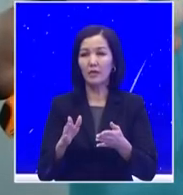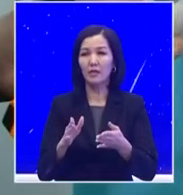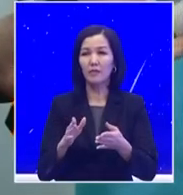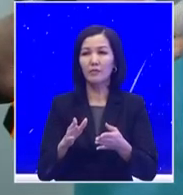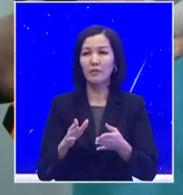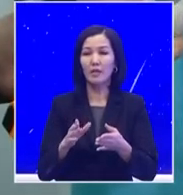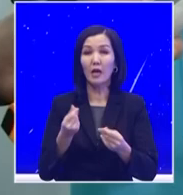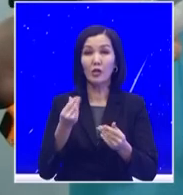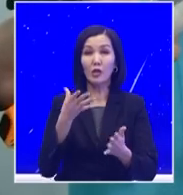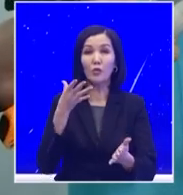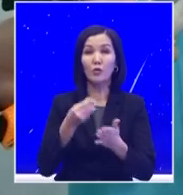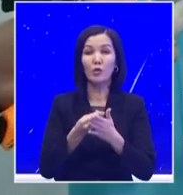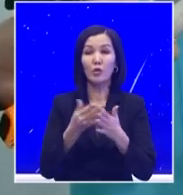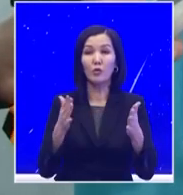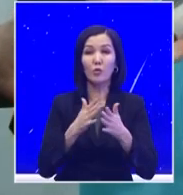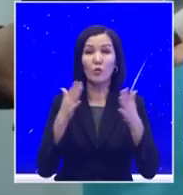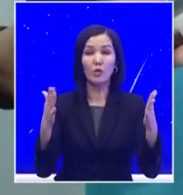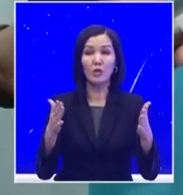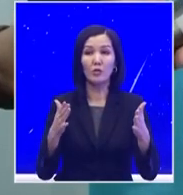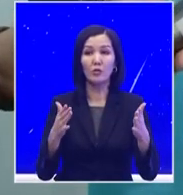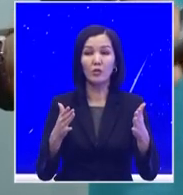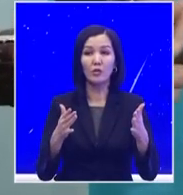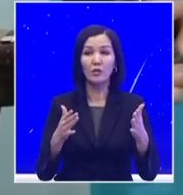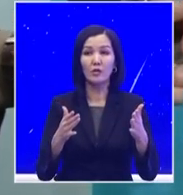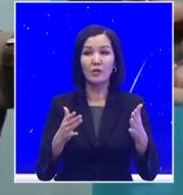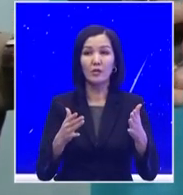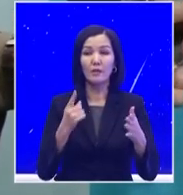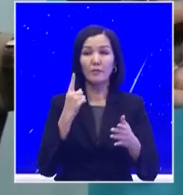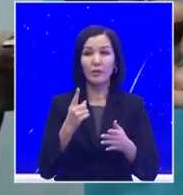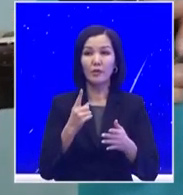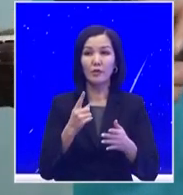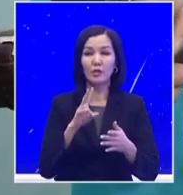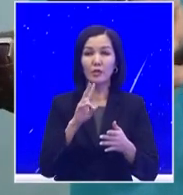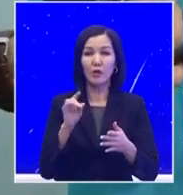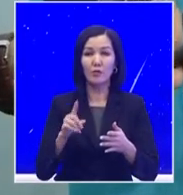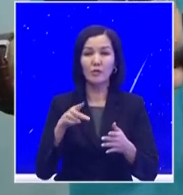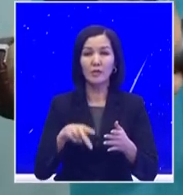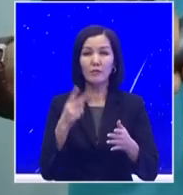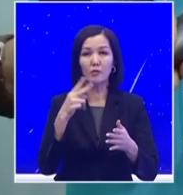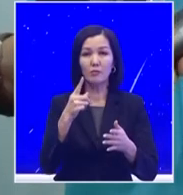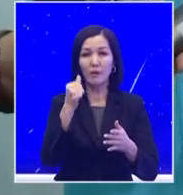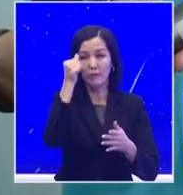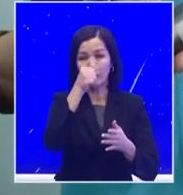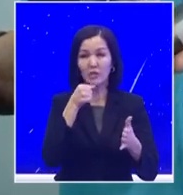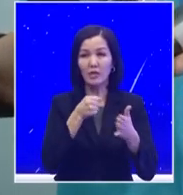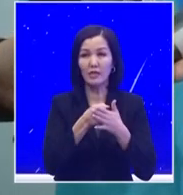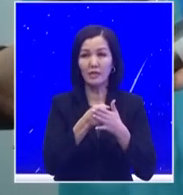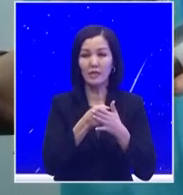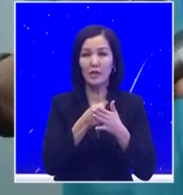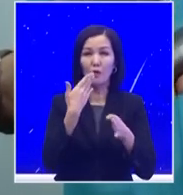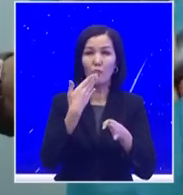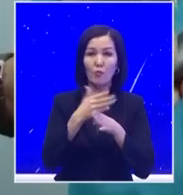кейін мынандай үлгіде үлкейтілген түрде неғылдық. Мінекей мына жерде көріп тұрсаңыздар, бірінші наурыз 2021 жылға дейін жарамды